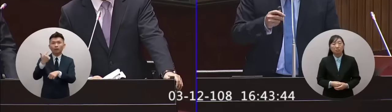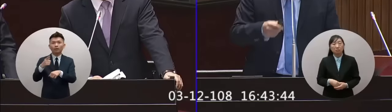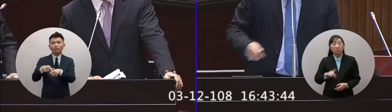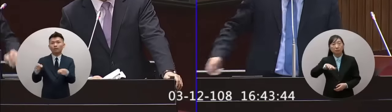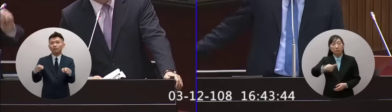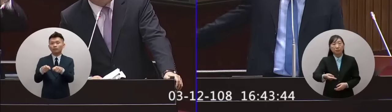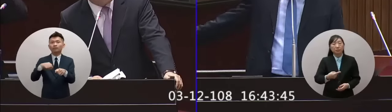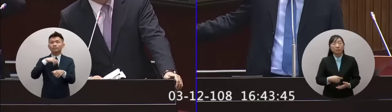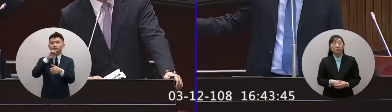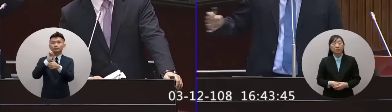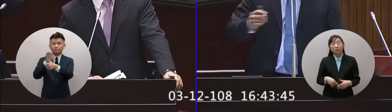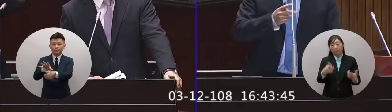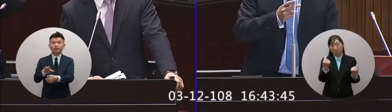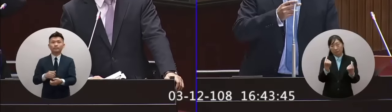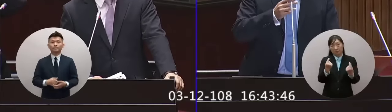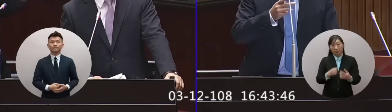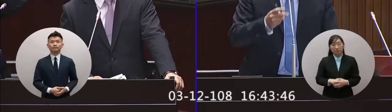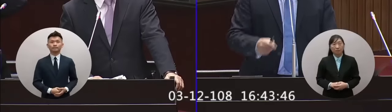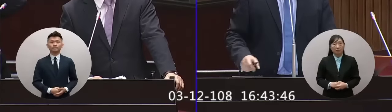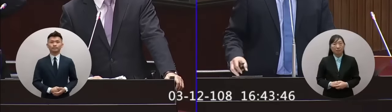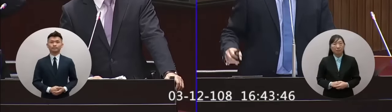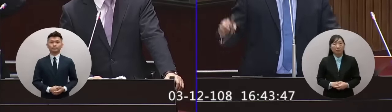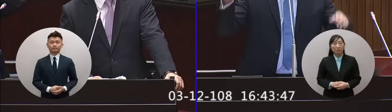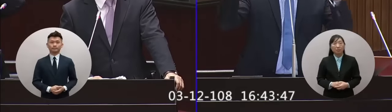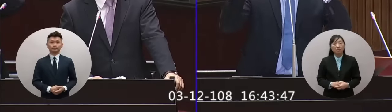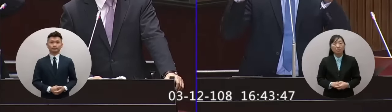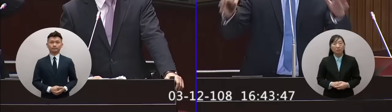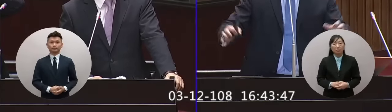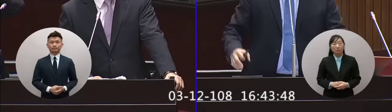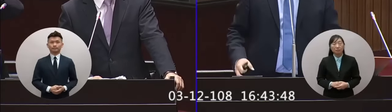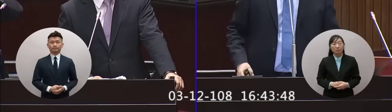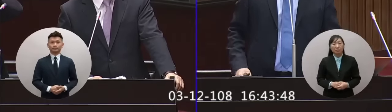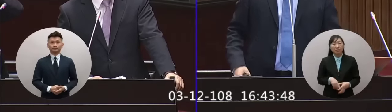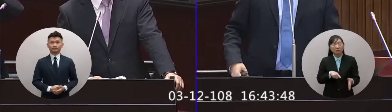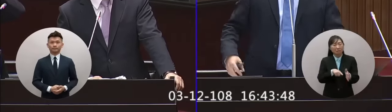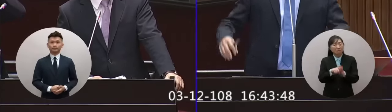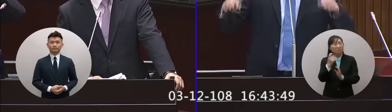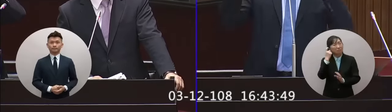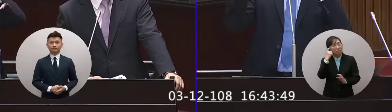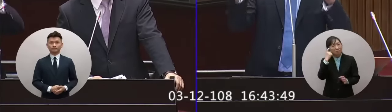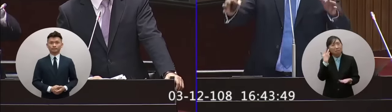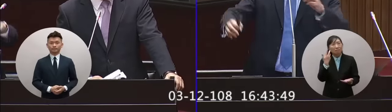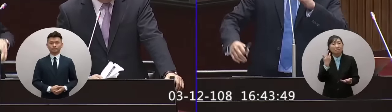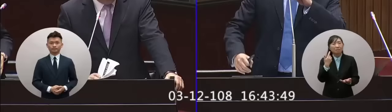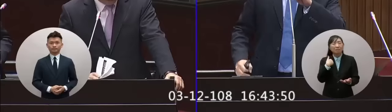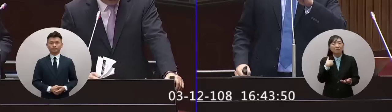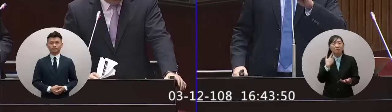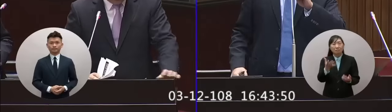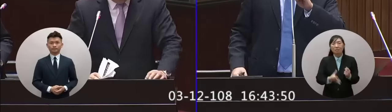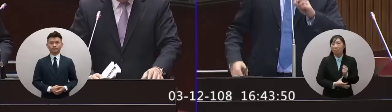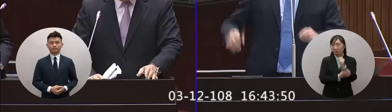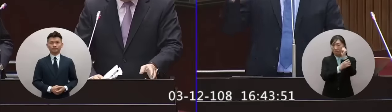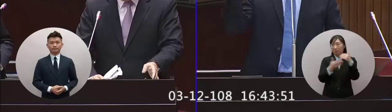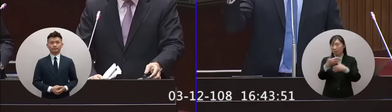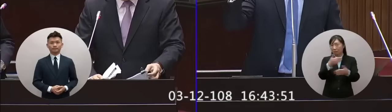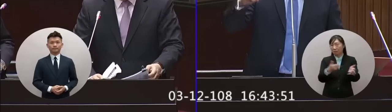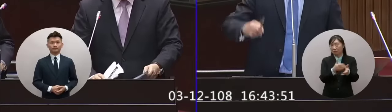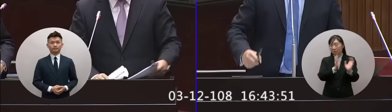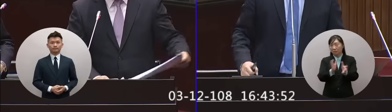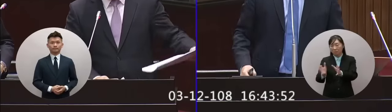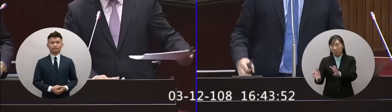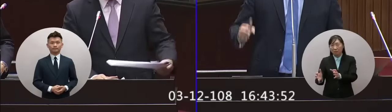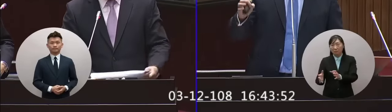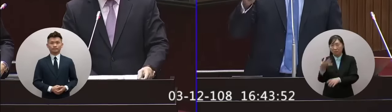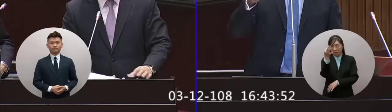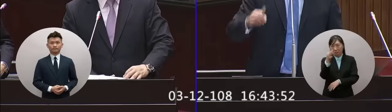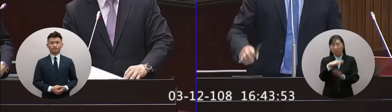下一个一样，我一直在想，我们支持交通建设需要的经